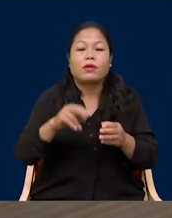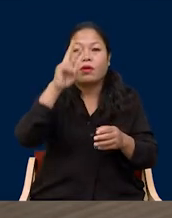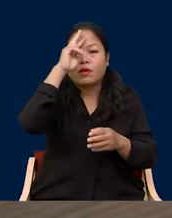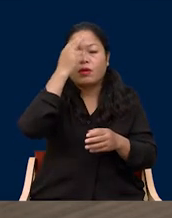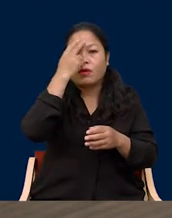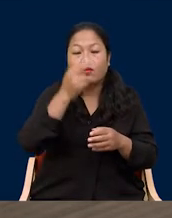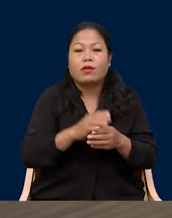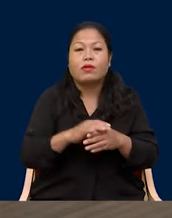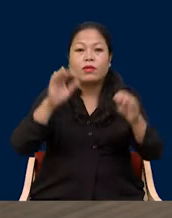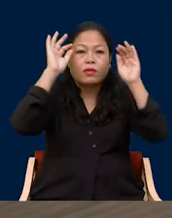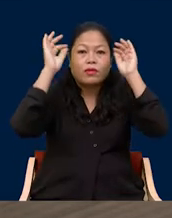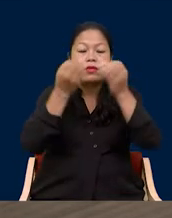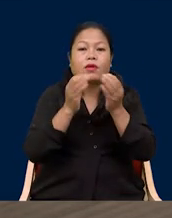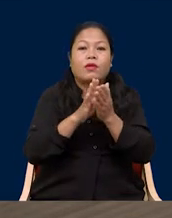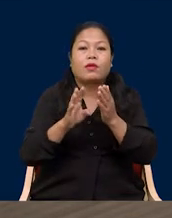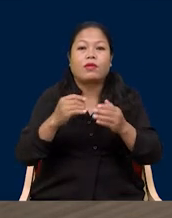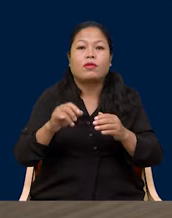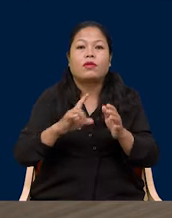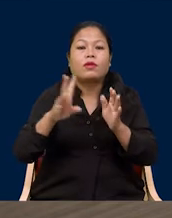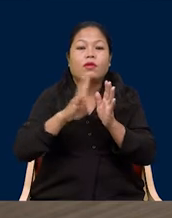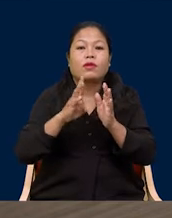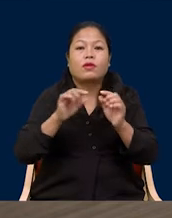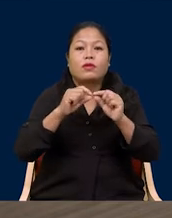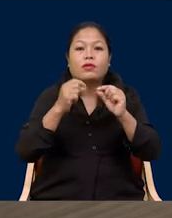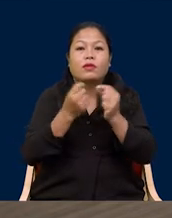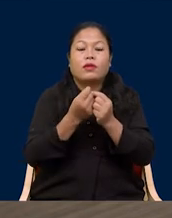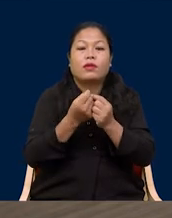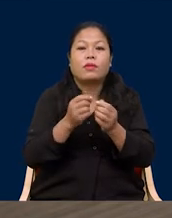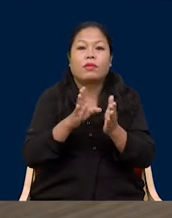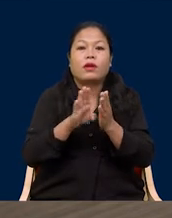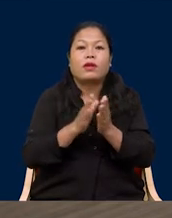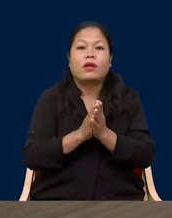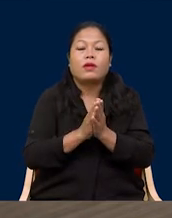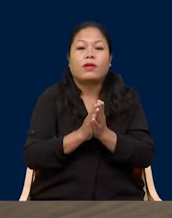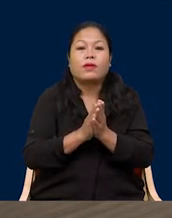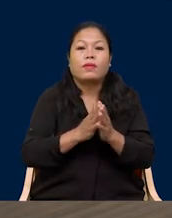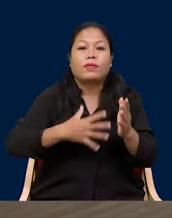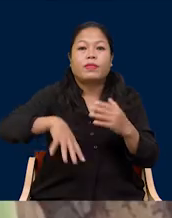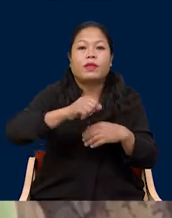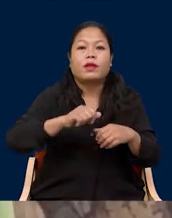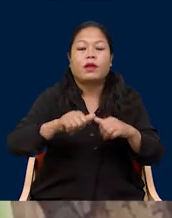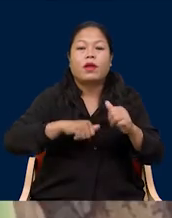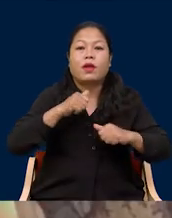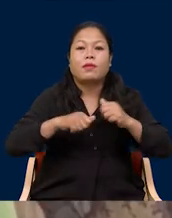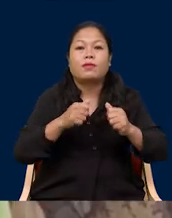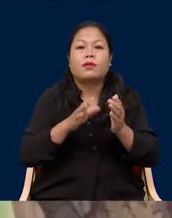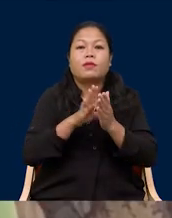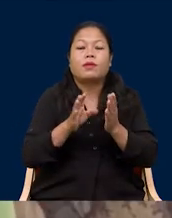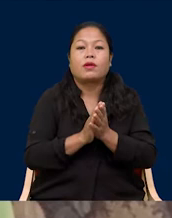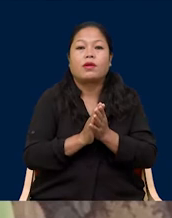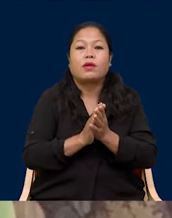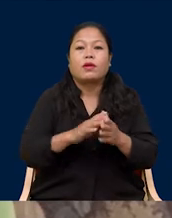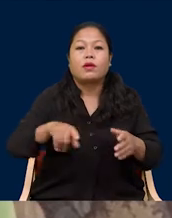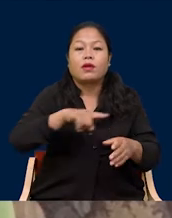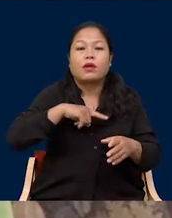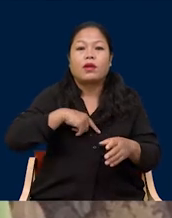व्यवसायबाट होस् अथवा विश्वविद्यालयबाट, शैक्षिक क्षेत्र, अरू पनि शैक्षिक क्षेत्रहरूबाट, सबैले चाहिँ आफ्नो तर्फबाट